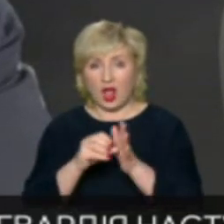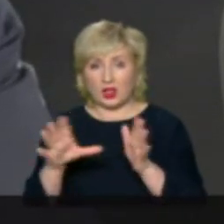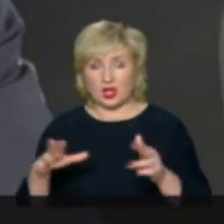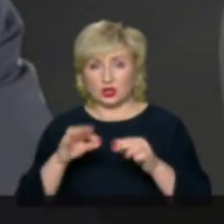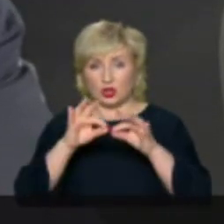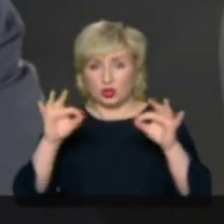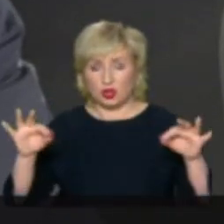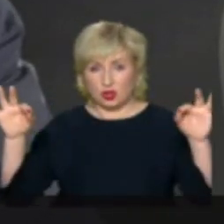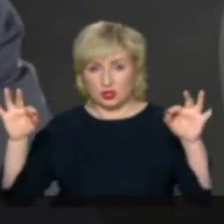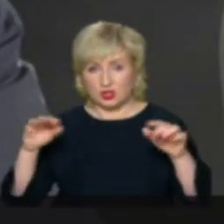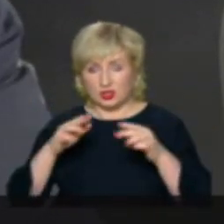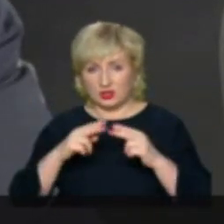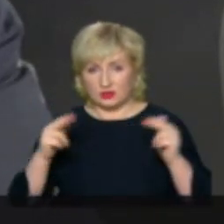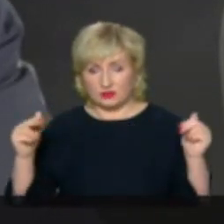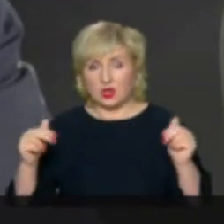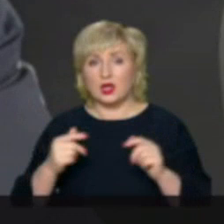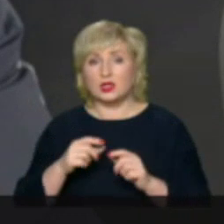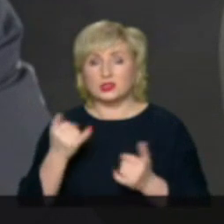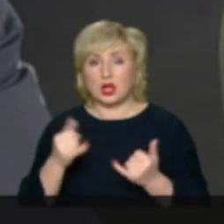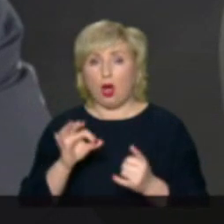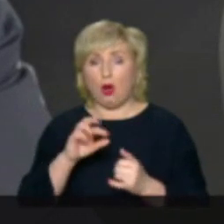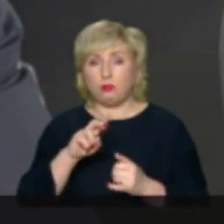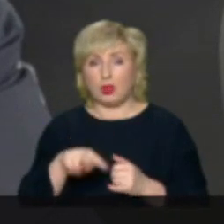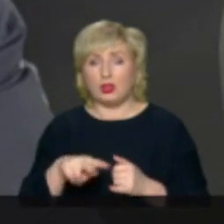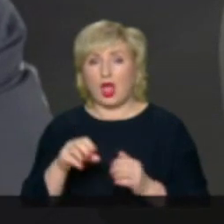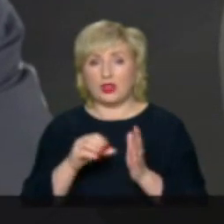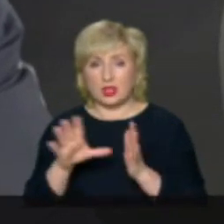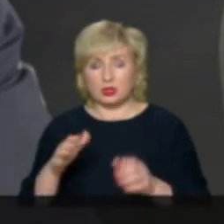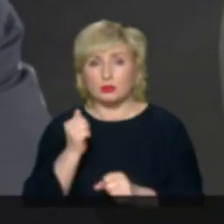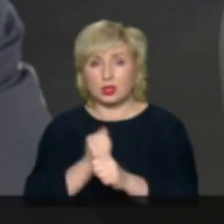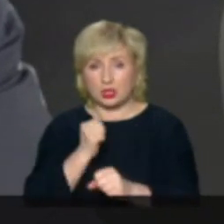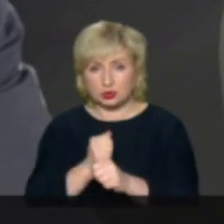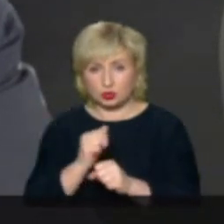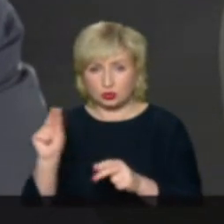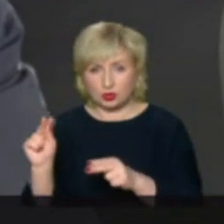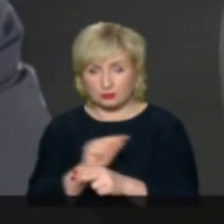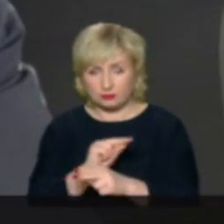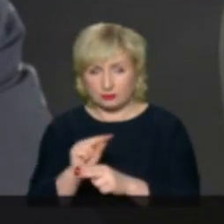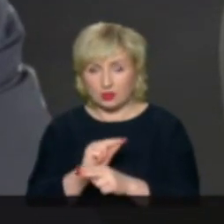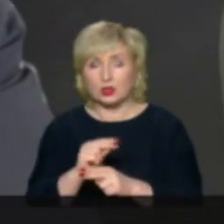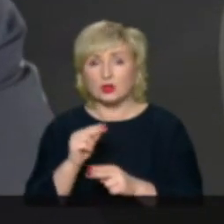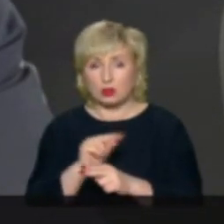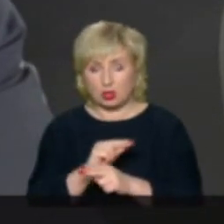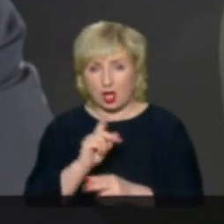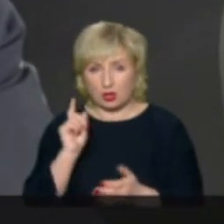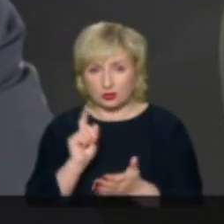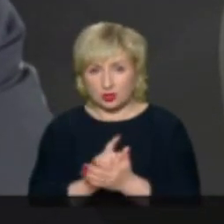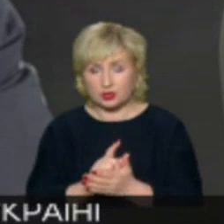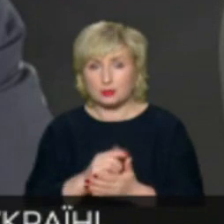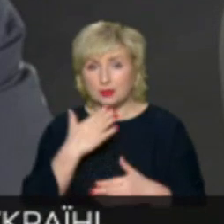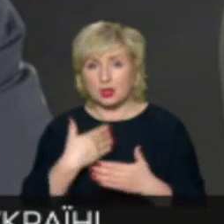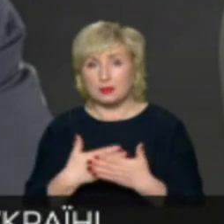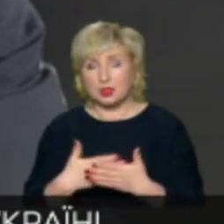електродротів, але зараз обленерго вже працює на території і все полагоджує. Десь